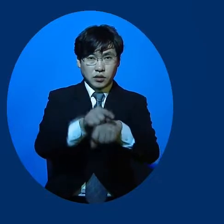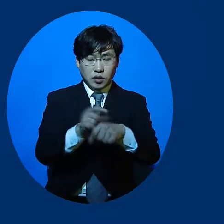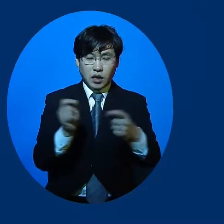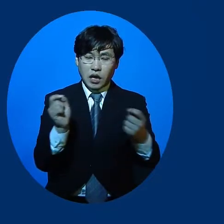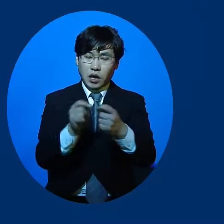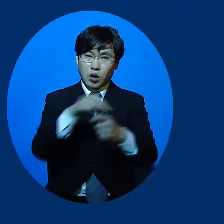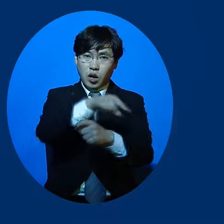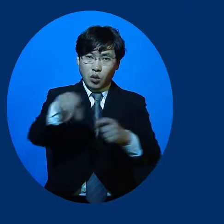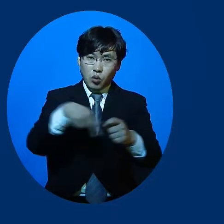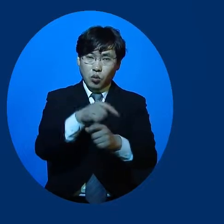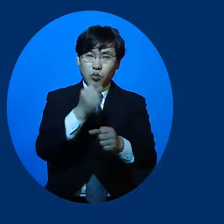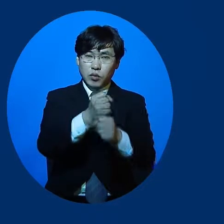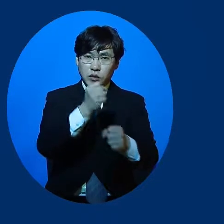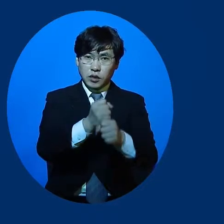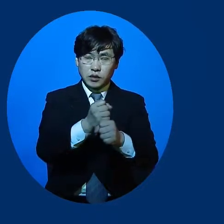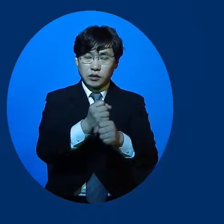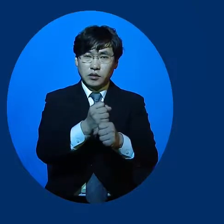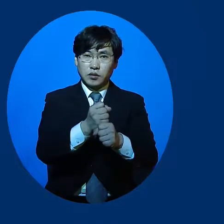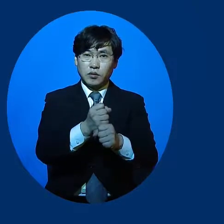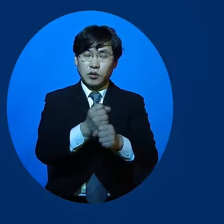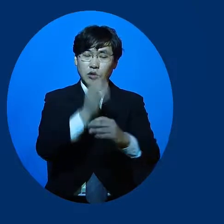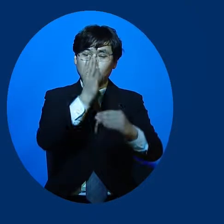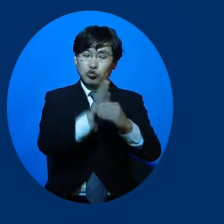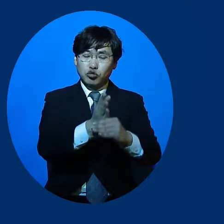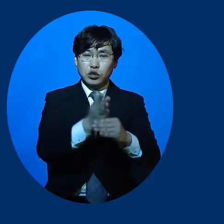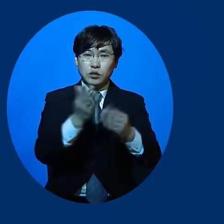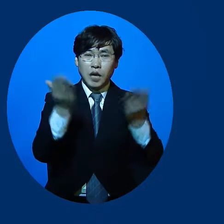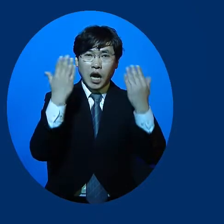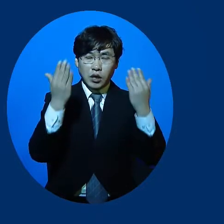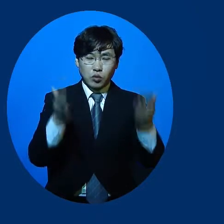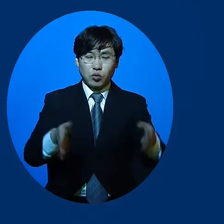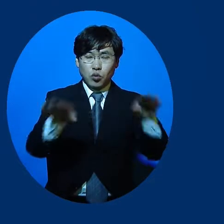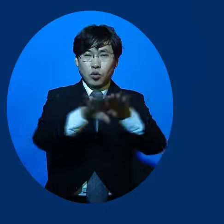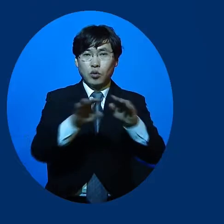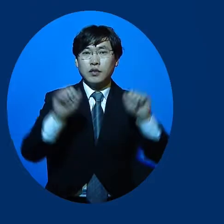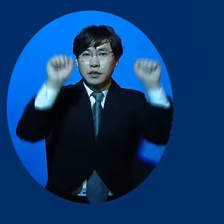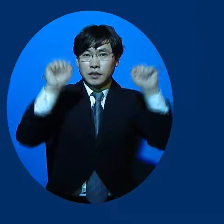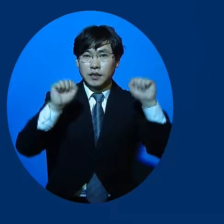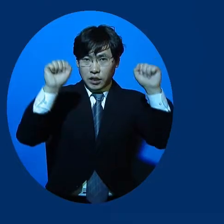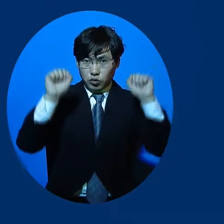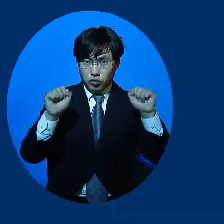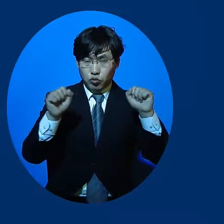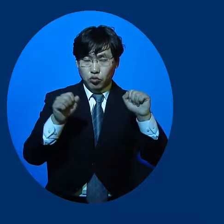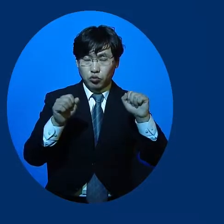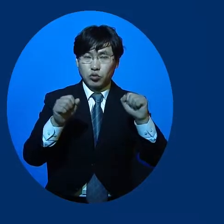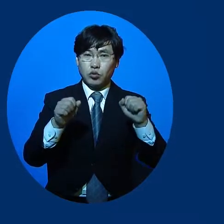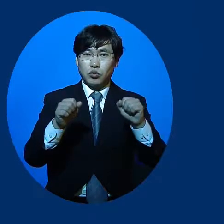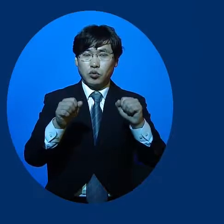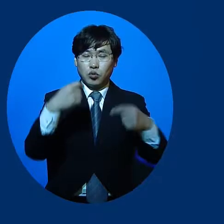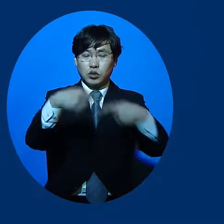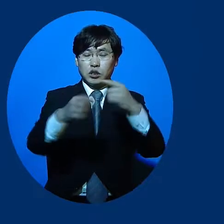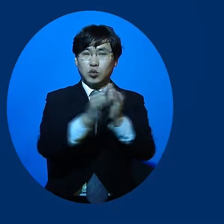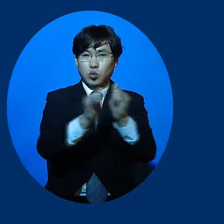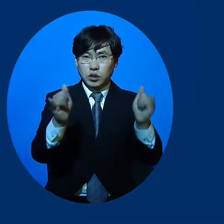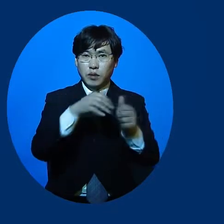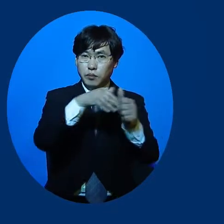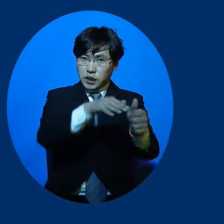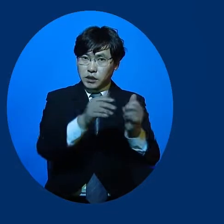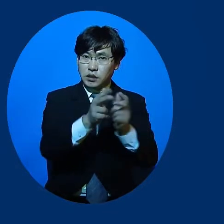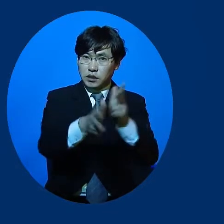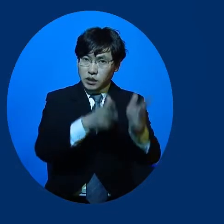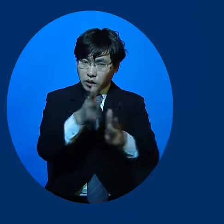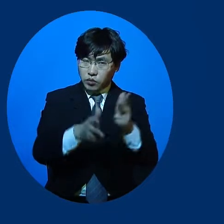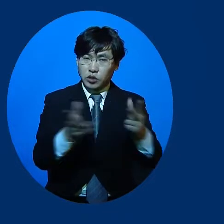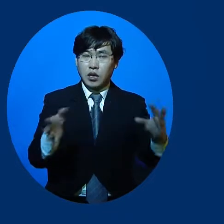거점형 학교 체육시설로 지정하여 생활체육 교실 및 지도자 배치 사업에 집중 지원하는 방안도